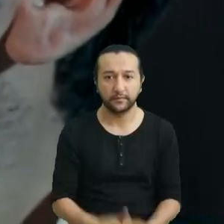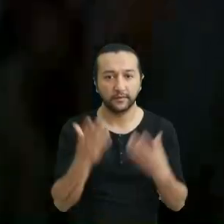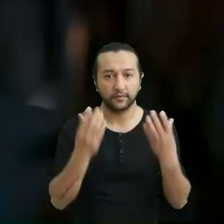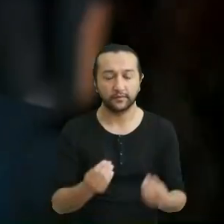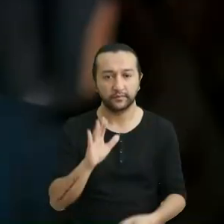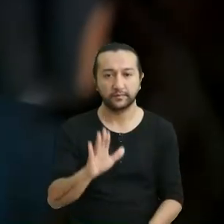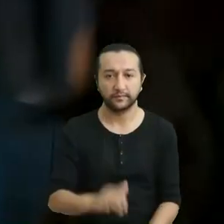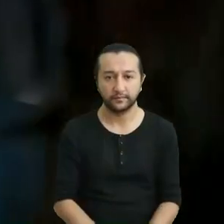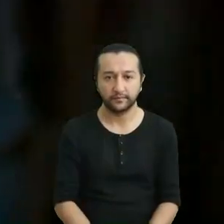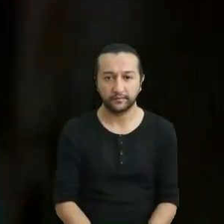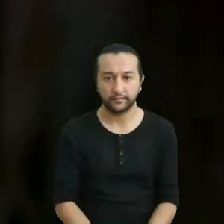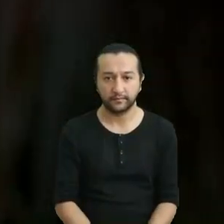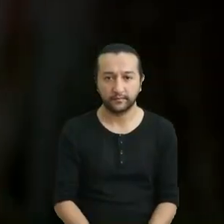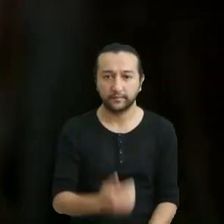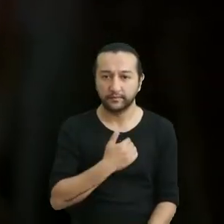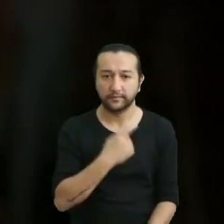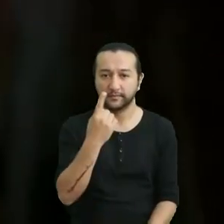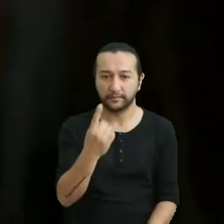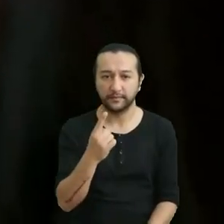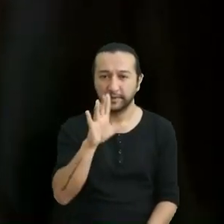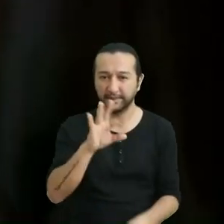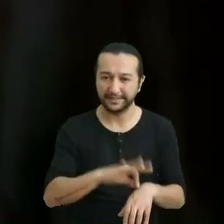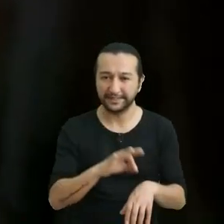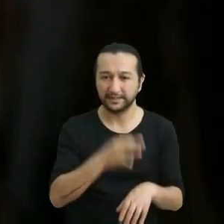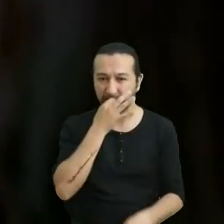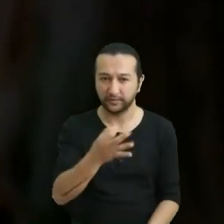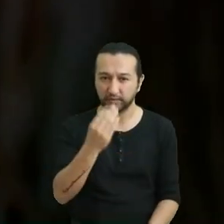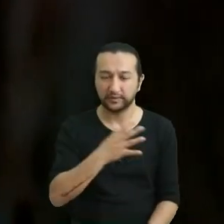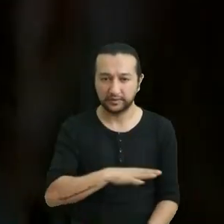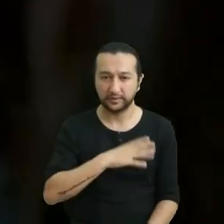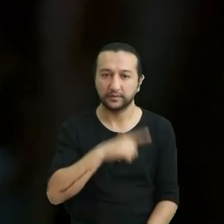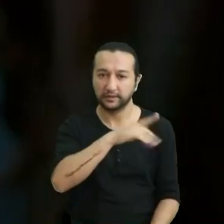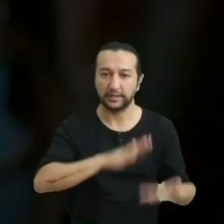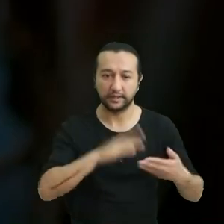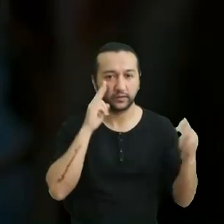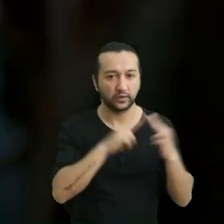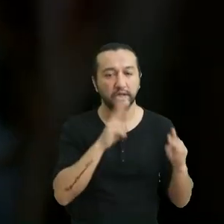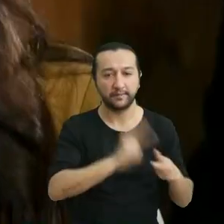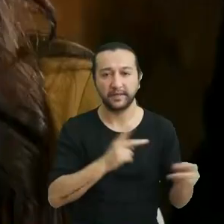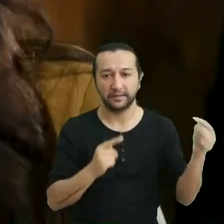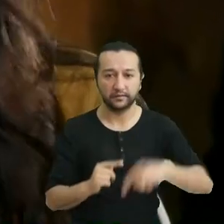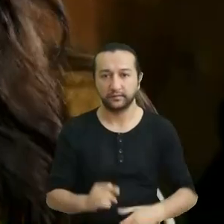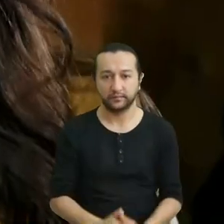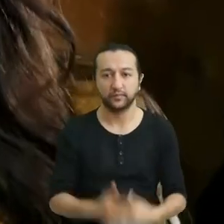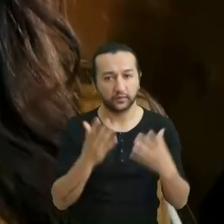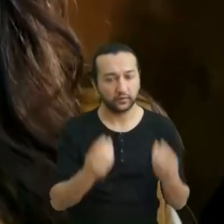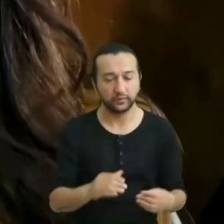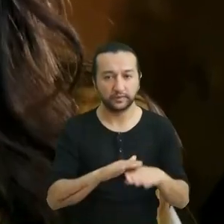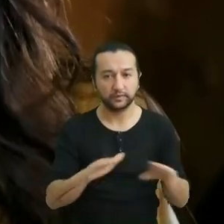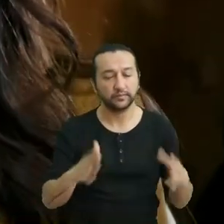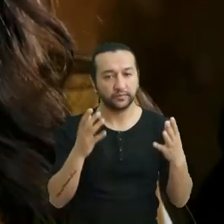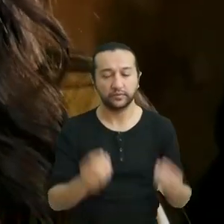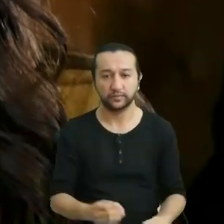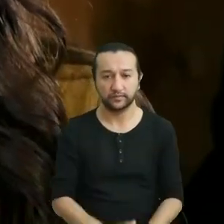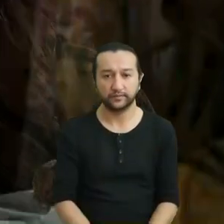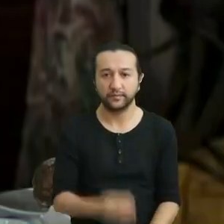Tabii. Ben 5 dakika müsaadeni isteyeceğim. Şu arkadaşı bir görüp hemen geleyim. Tamam, tabii